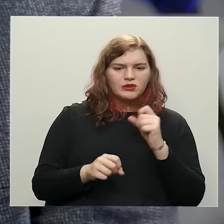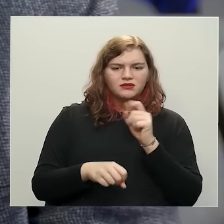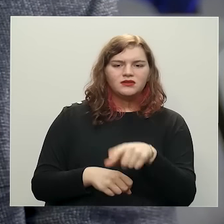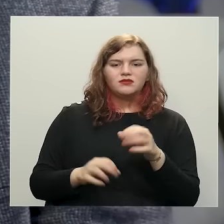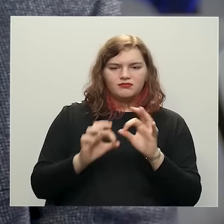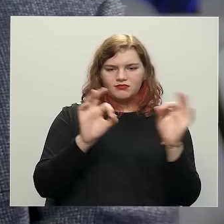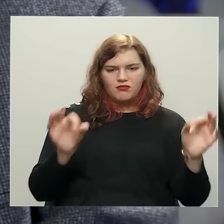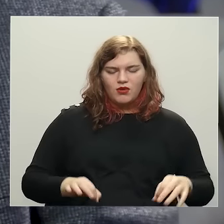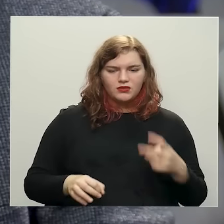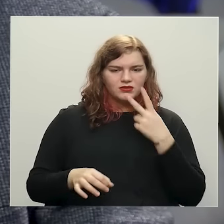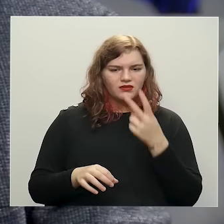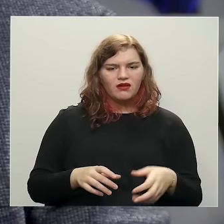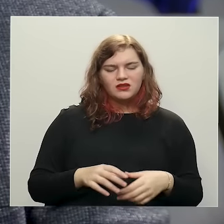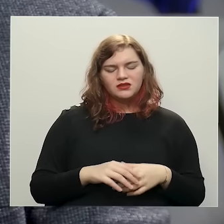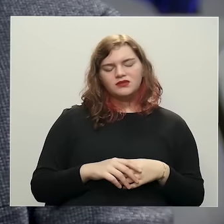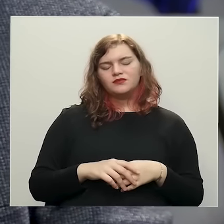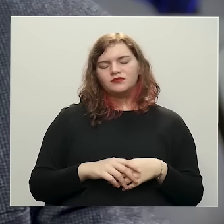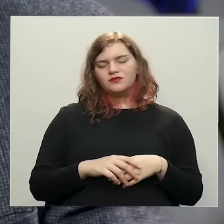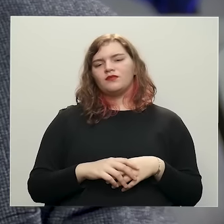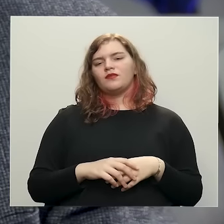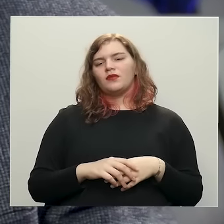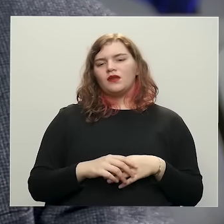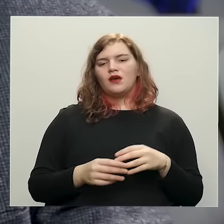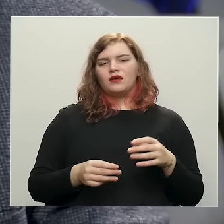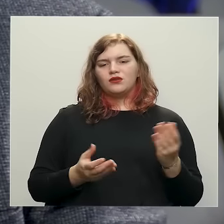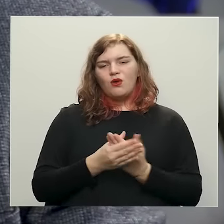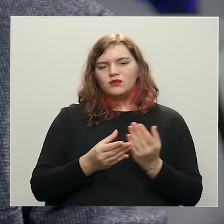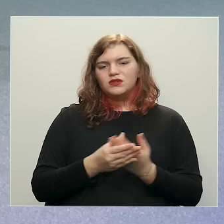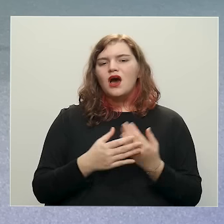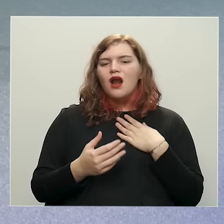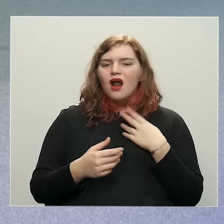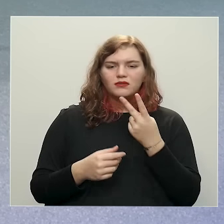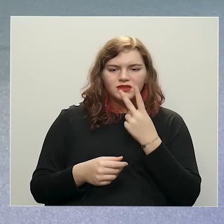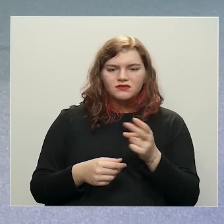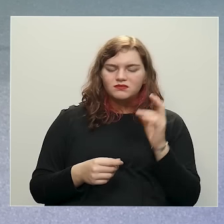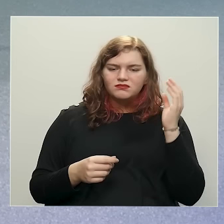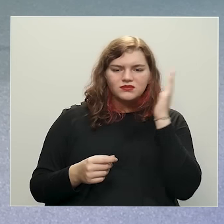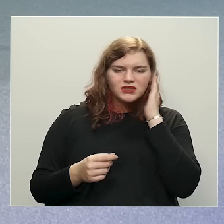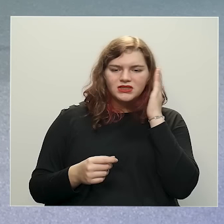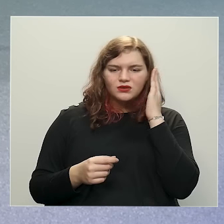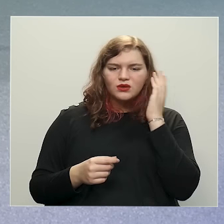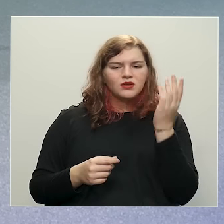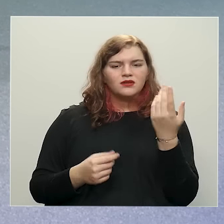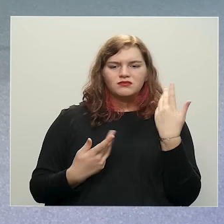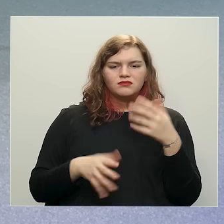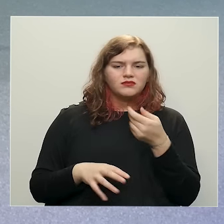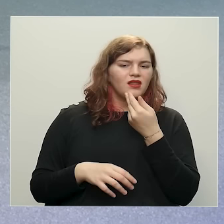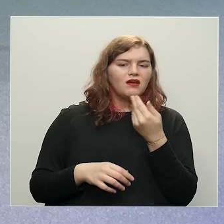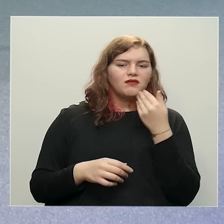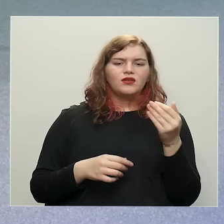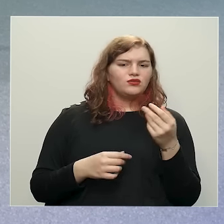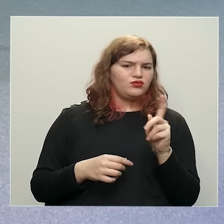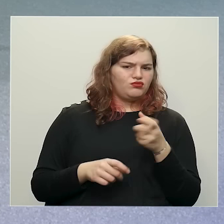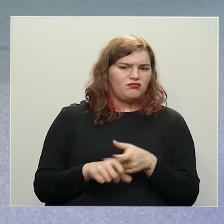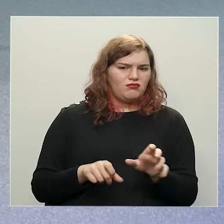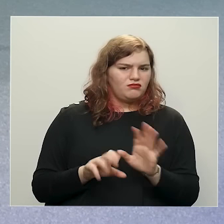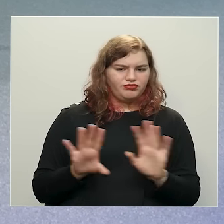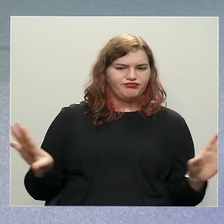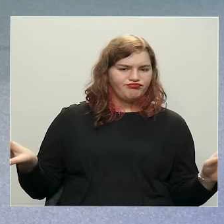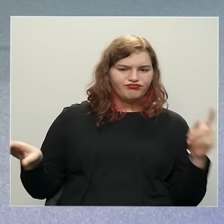să vă fac o copie la, la dosarul la care l-am. Și ne-a spus de la Deva, nicio